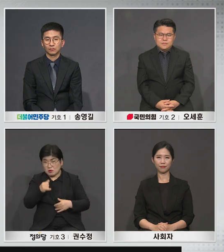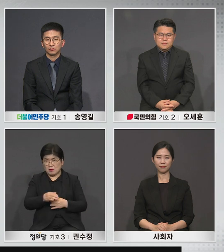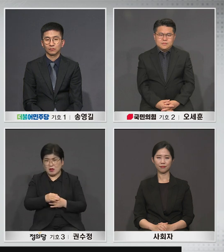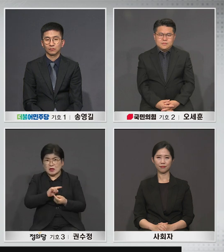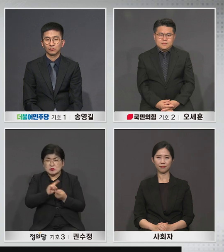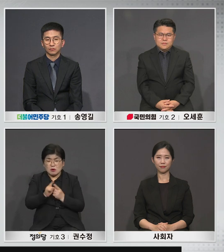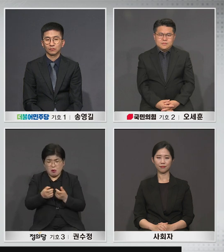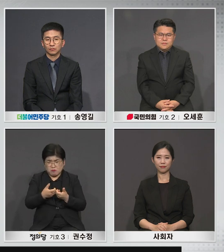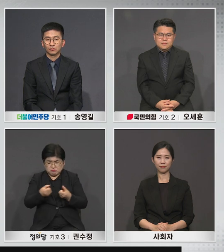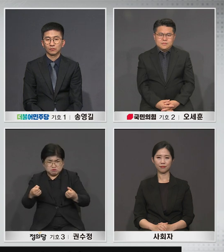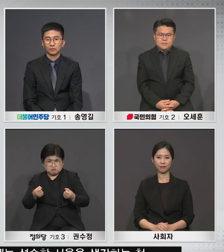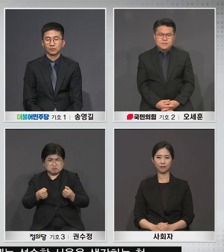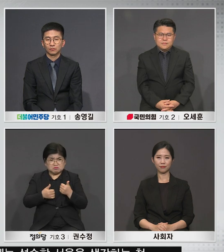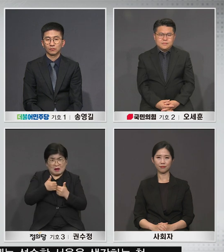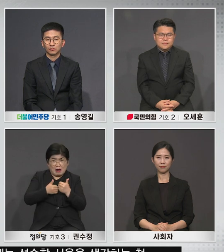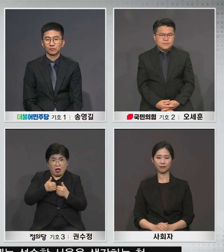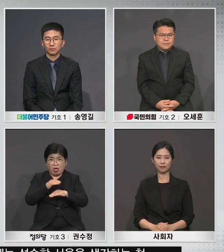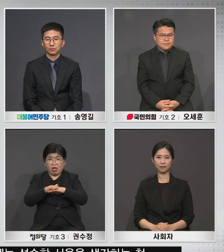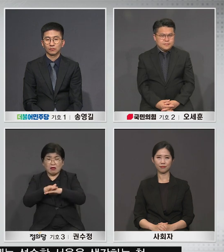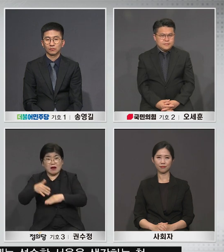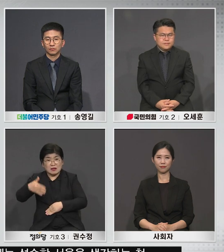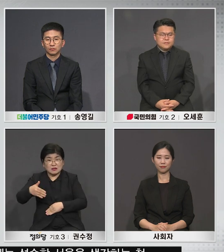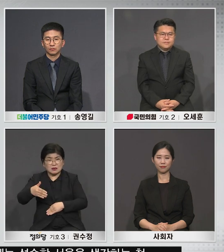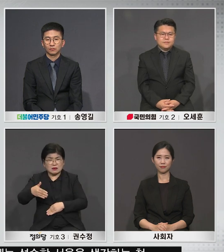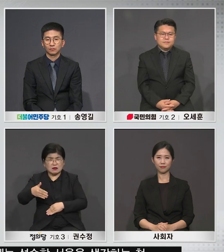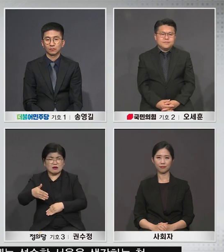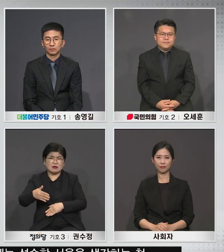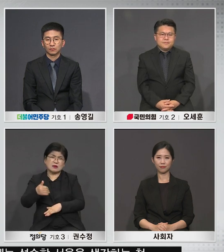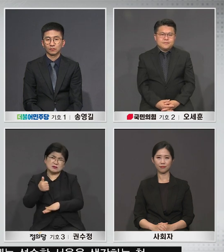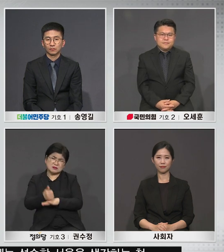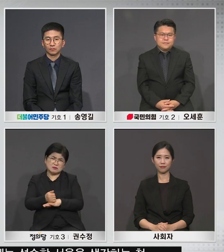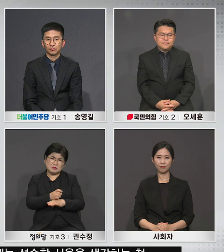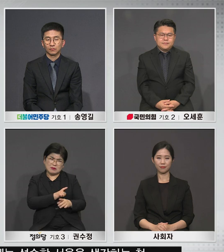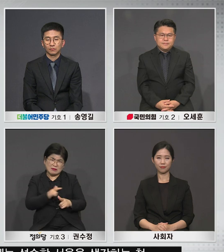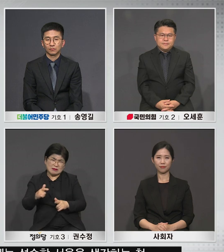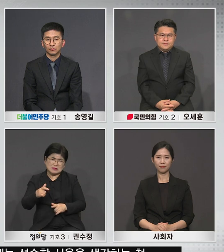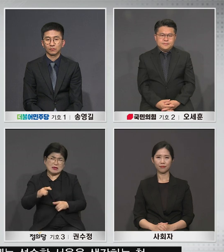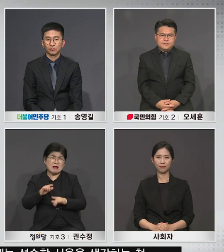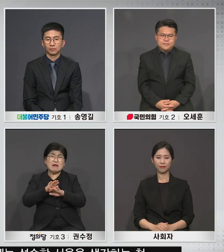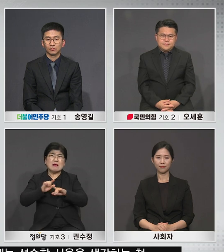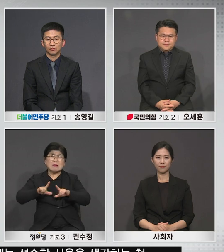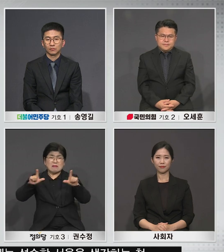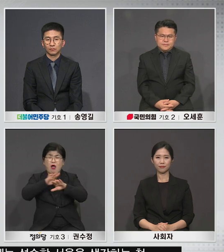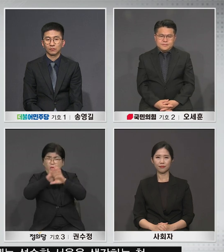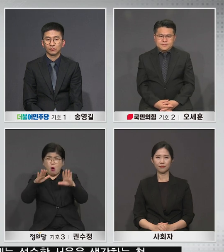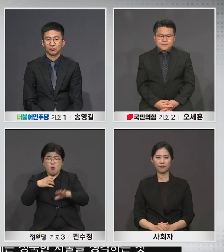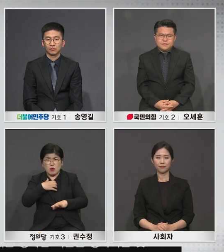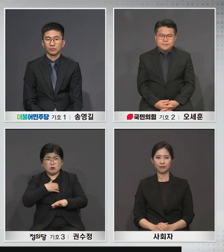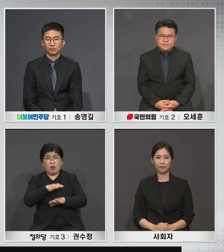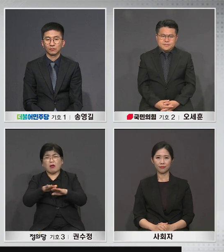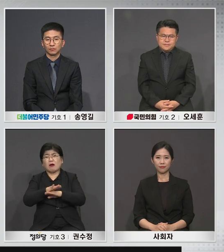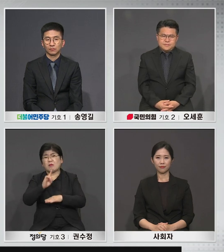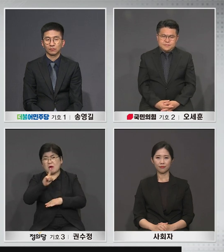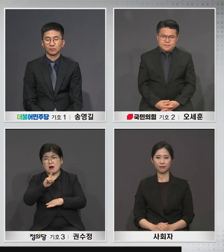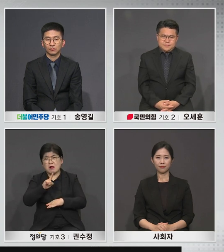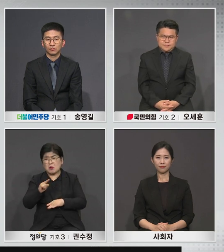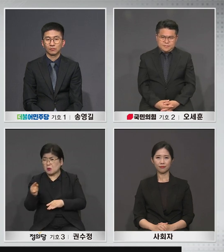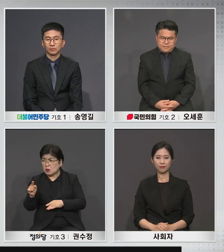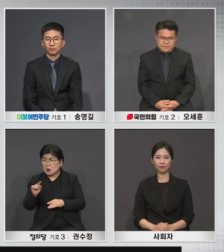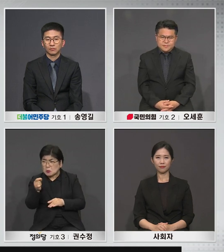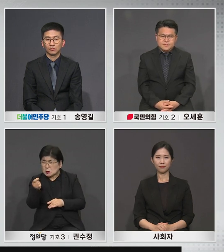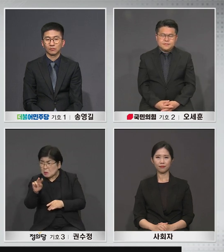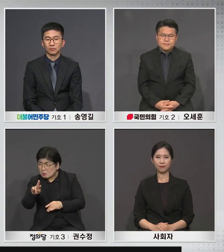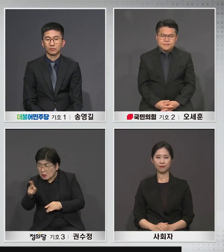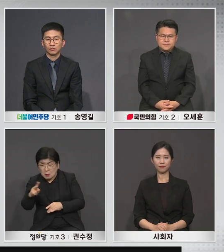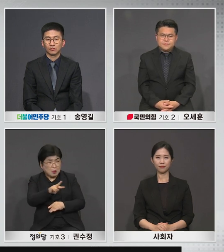해결하지 못한 우리에게 이제는 기후위기까지 대면하라고 말하고 있습니다. 여기서 조금, 저기서 조금 바꾼다고